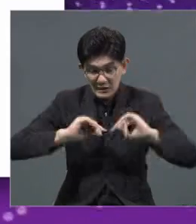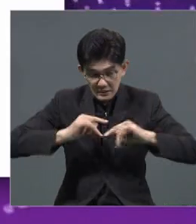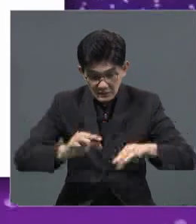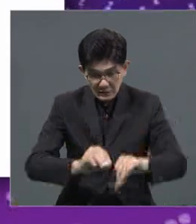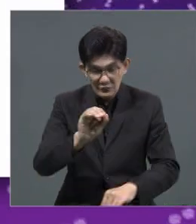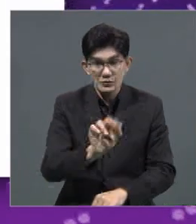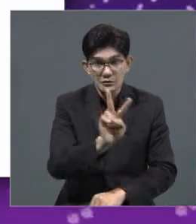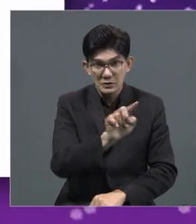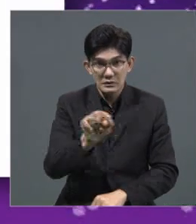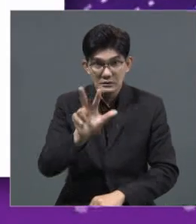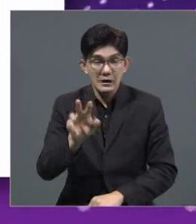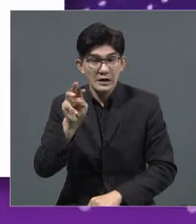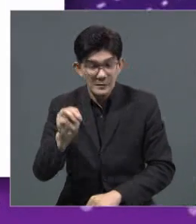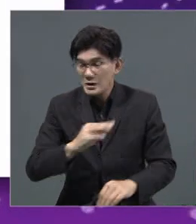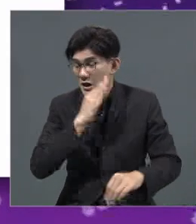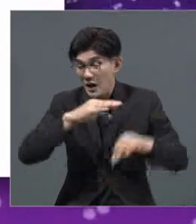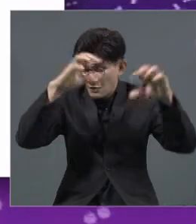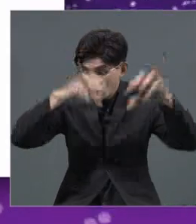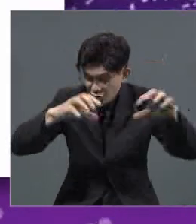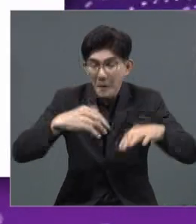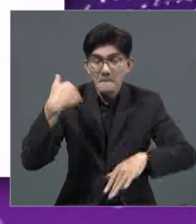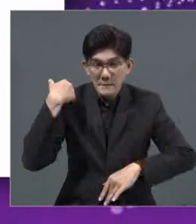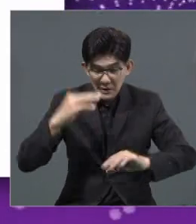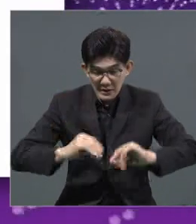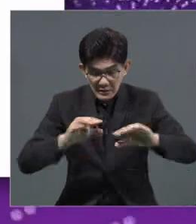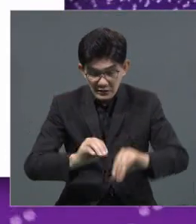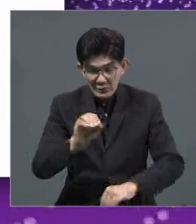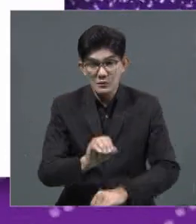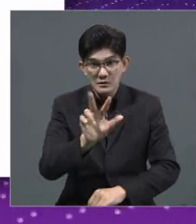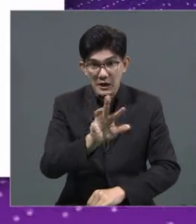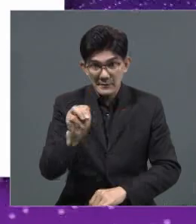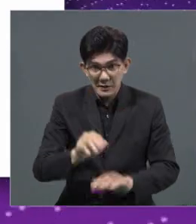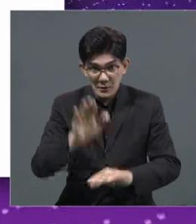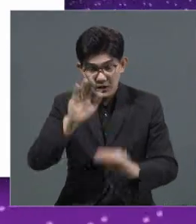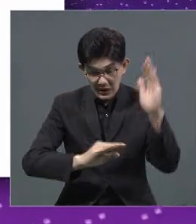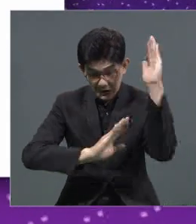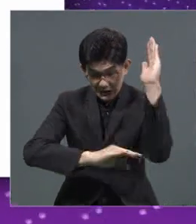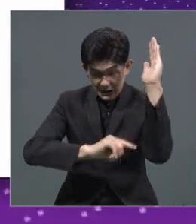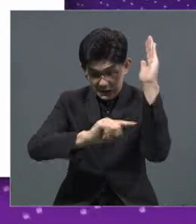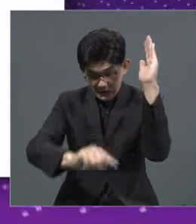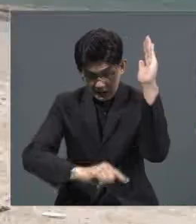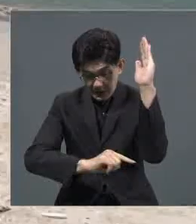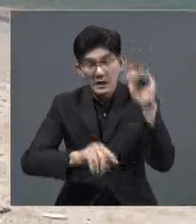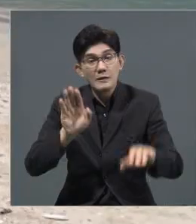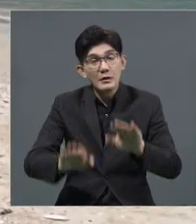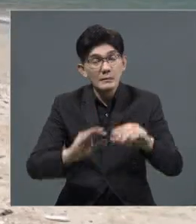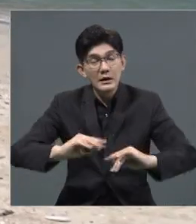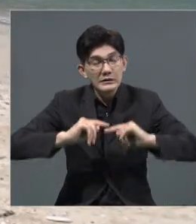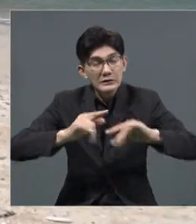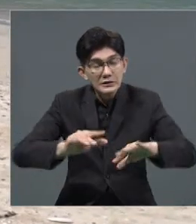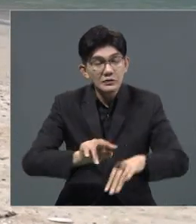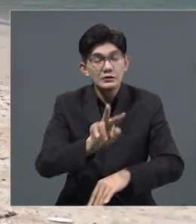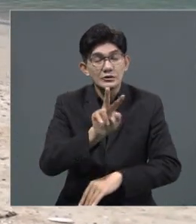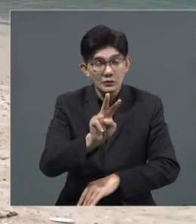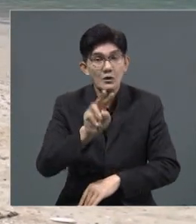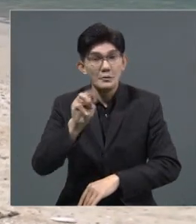ได้ 2-3เมตจุดที่มีฝนจะเจอคลื่นสูงมากกว่า 3เมตส่วนอ่าวไทยตอนล่างครับมีคลื่นสูงประมาณ 2มตนะครับขอให้